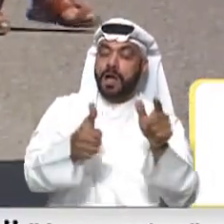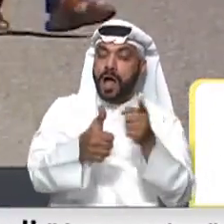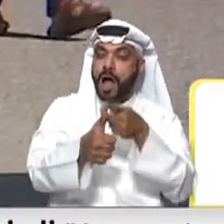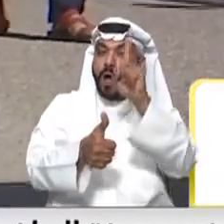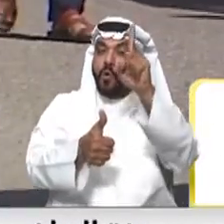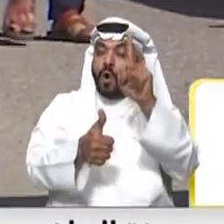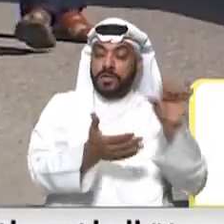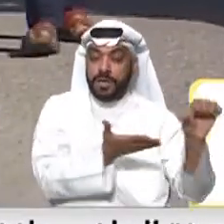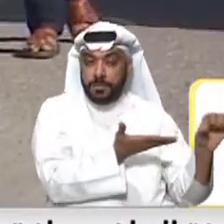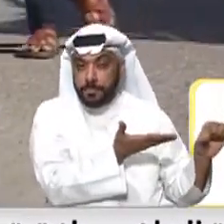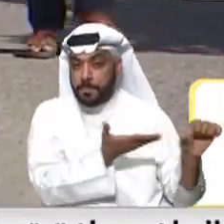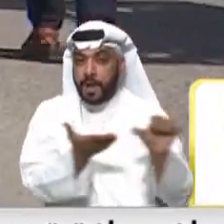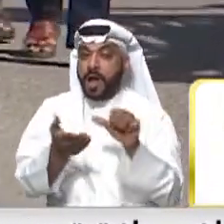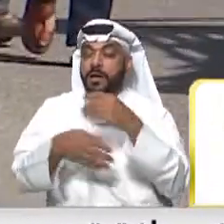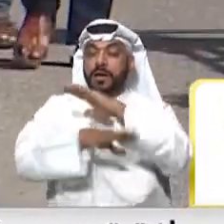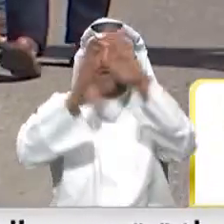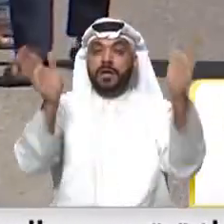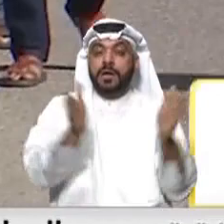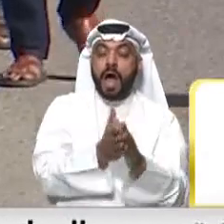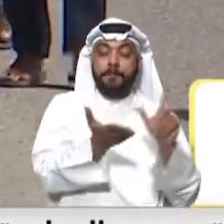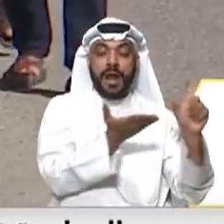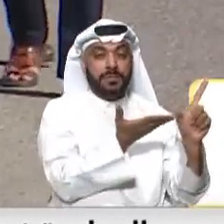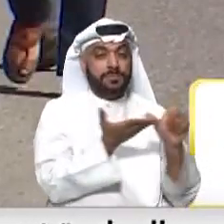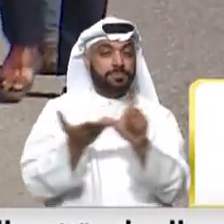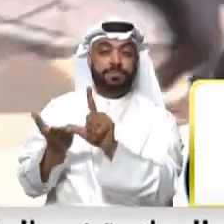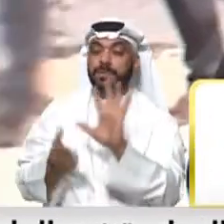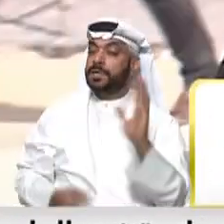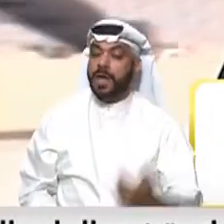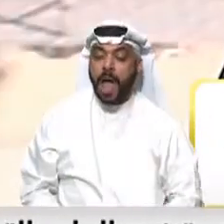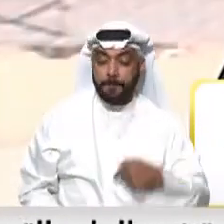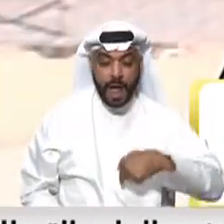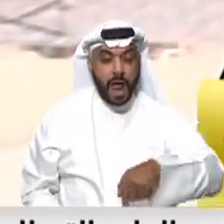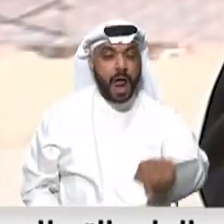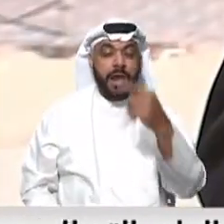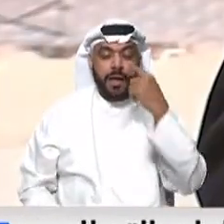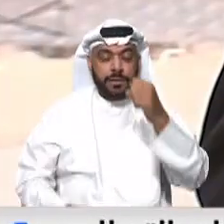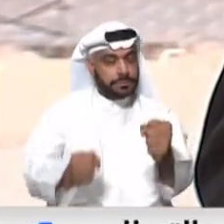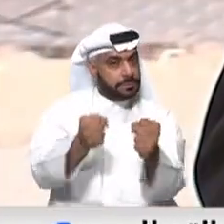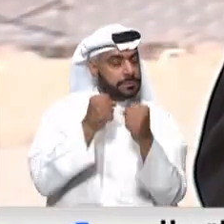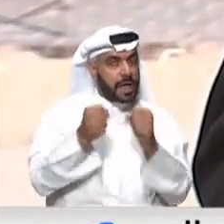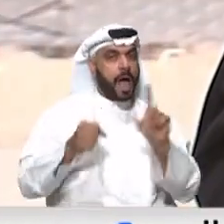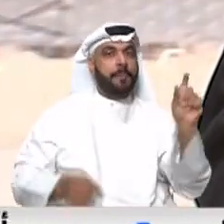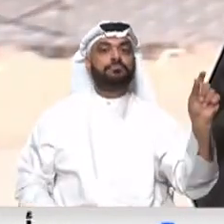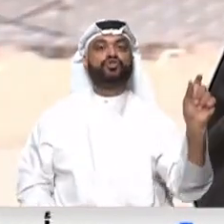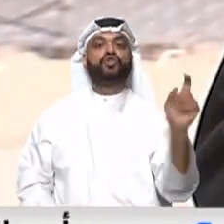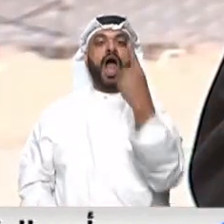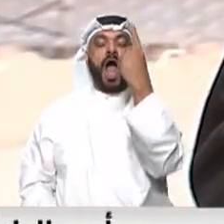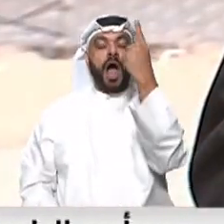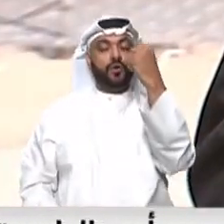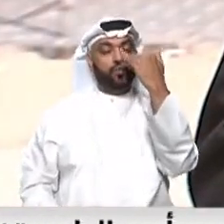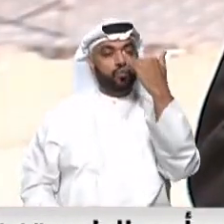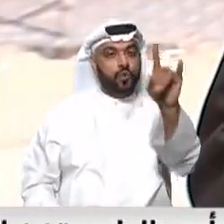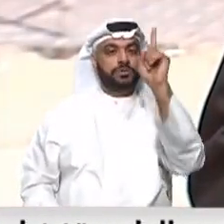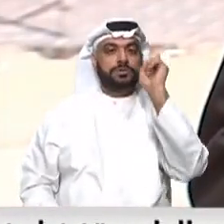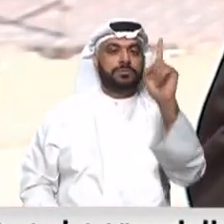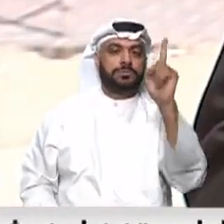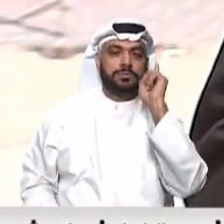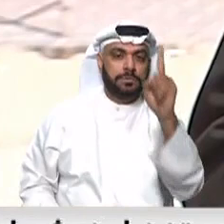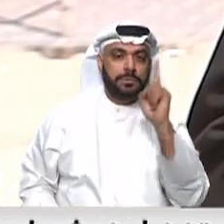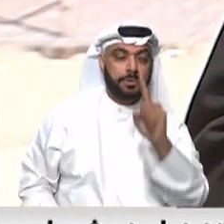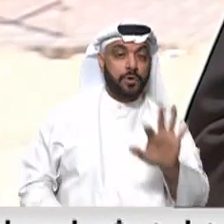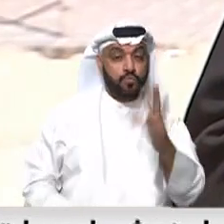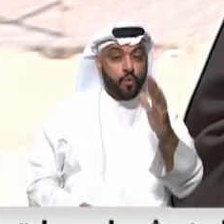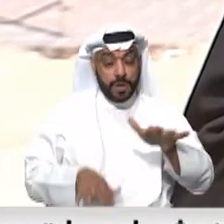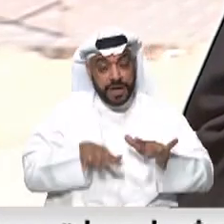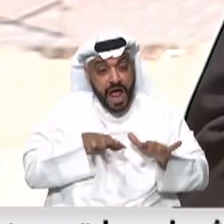المدنيين، وقد تستمر 5 أسابيع. وفي رفح أقصى الجنوب لا زال جيش الاحتلال يلوح